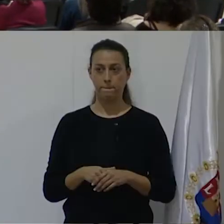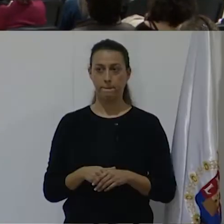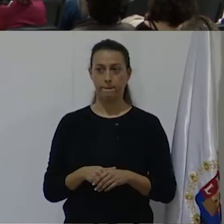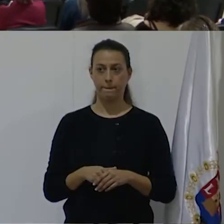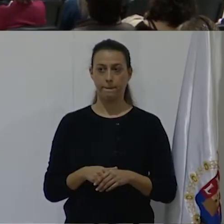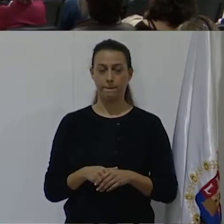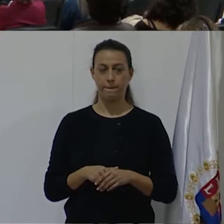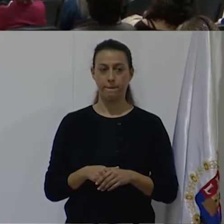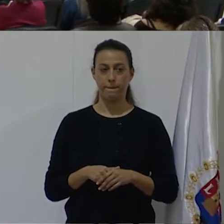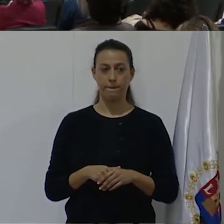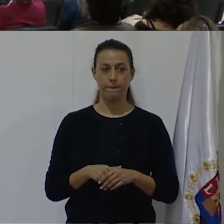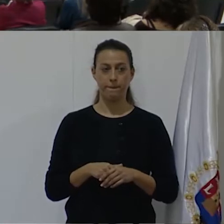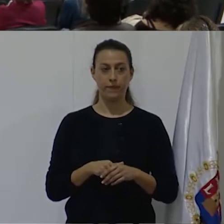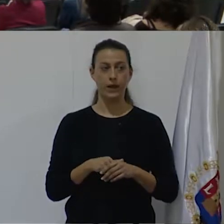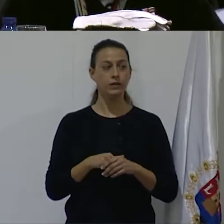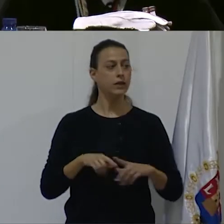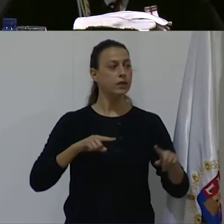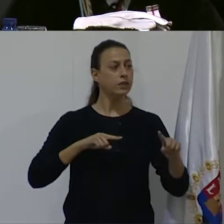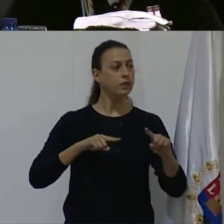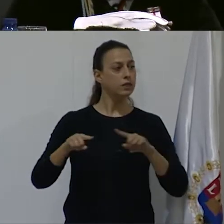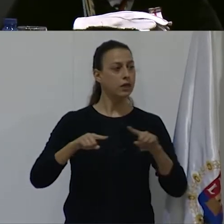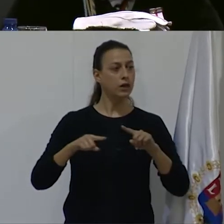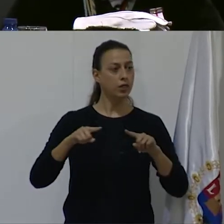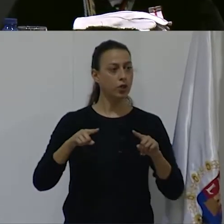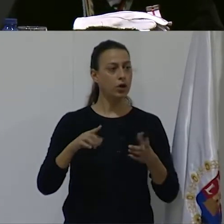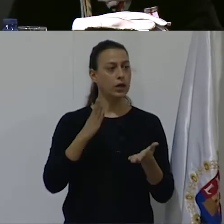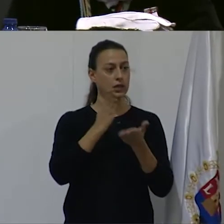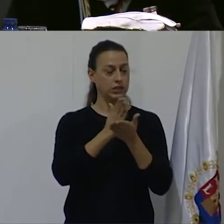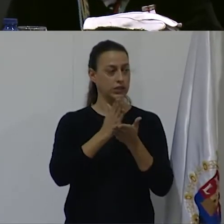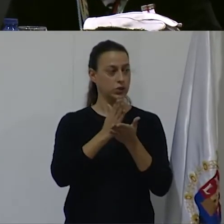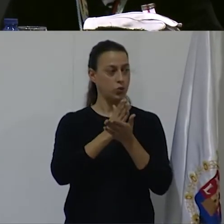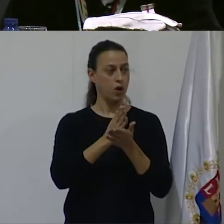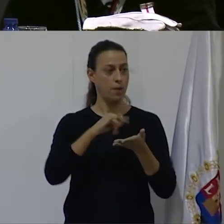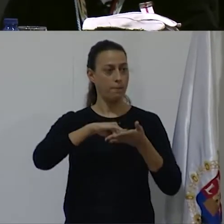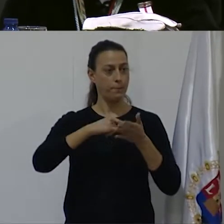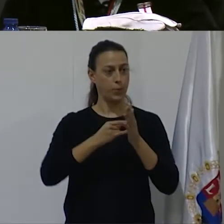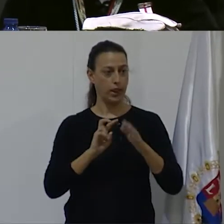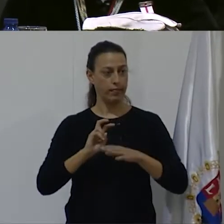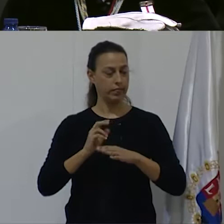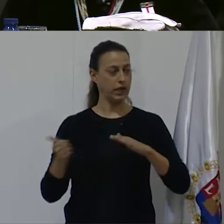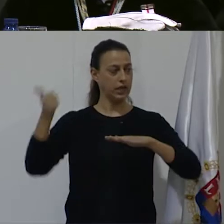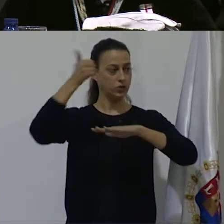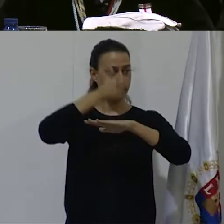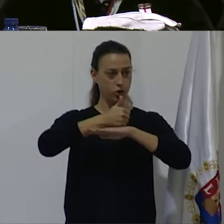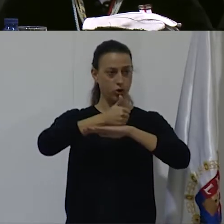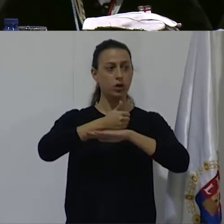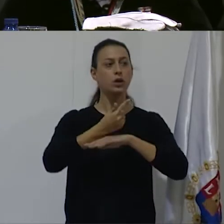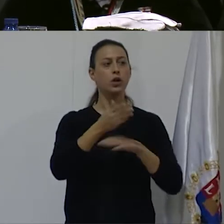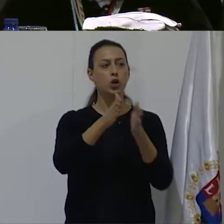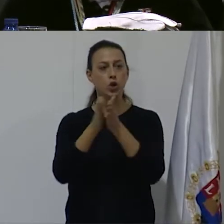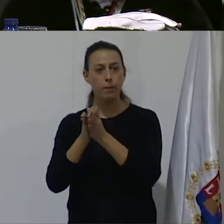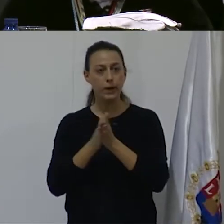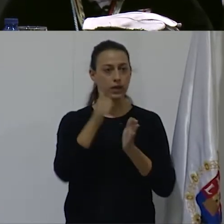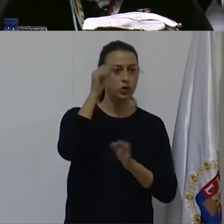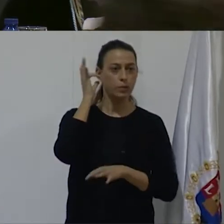El señor director de la Escuela Politécnica Superior conduirá y acompañará davant de tots els que estem ací reunits el candidat de